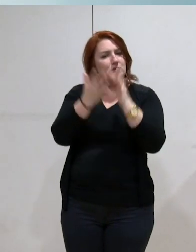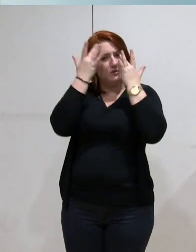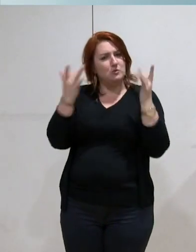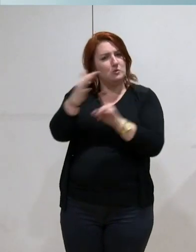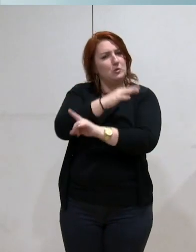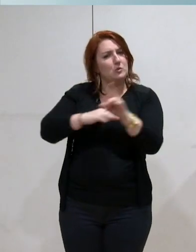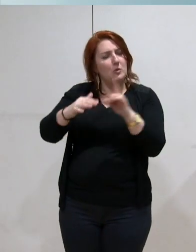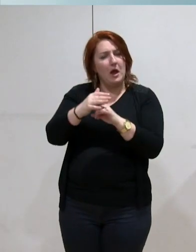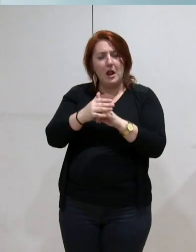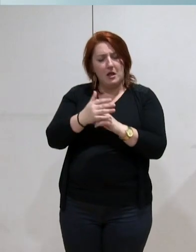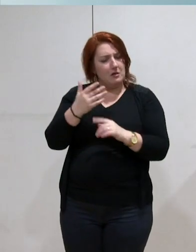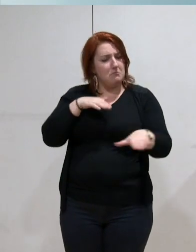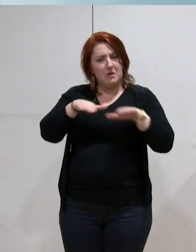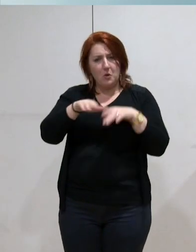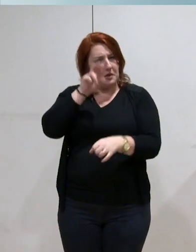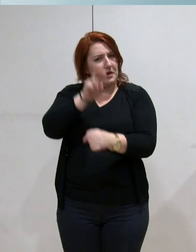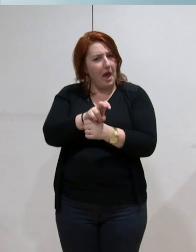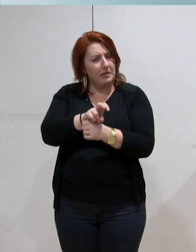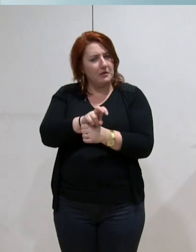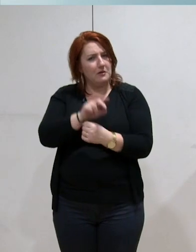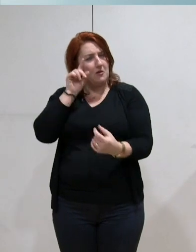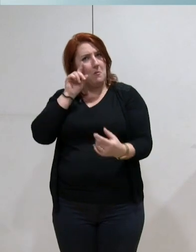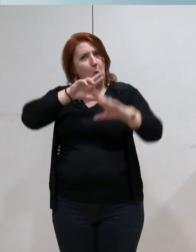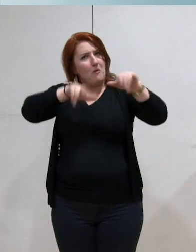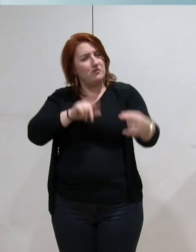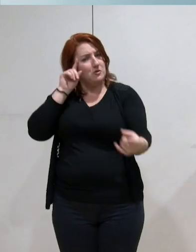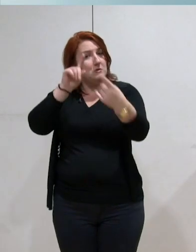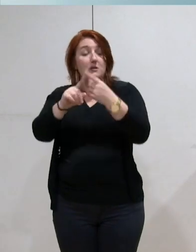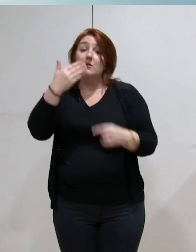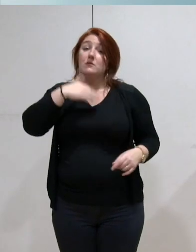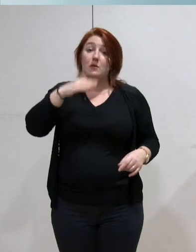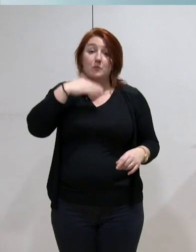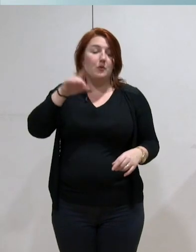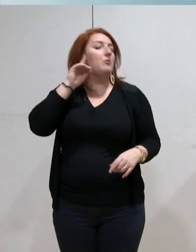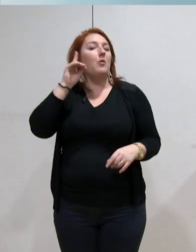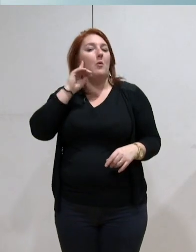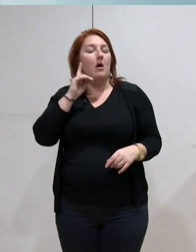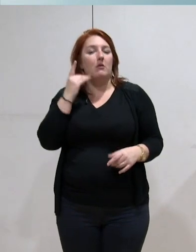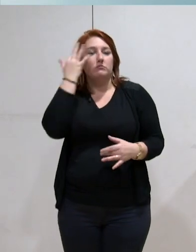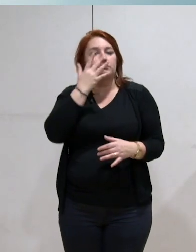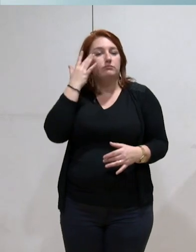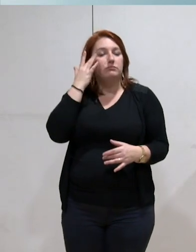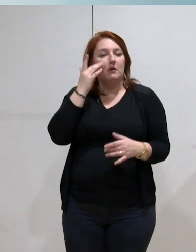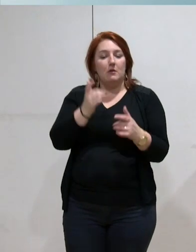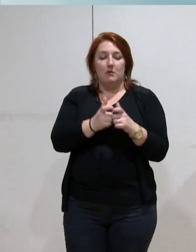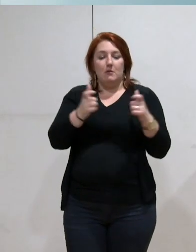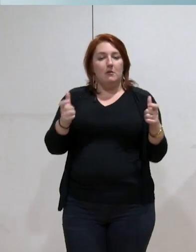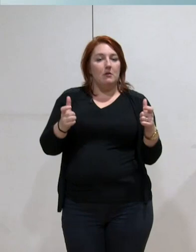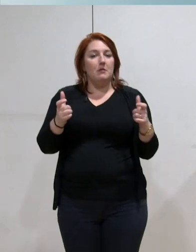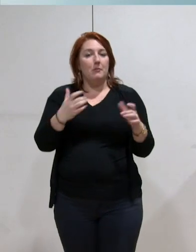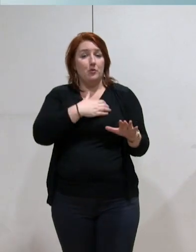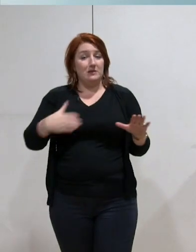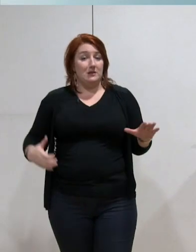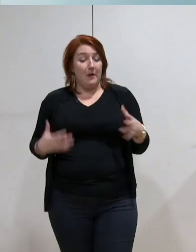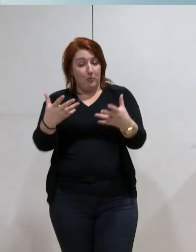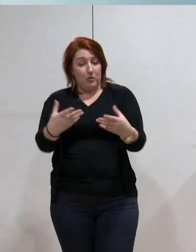mieux parce qu'on aurait pu craindre une municipalisation de l'accueil de loisir et ça porterait un coup mortel